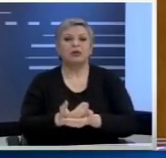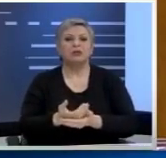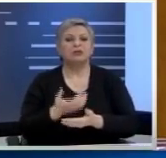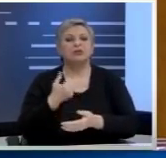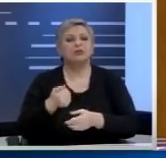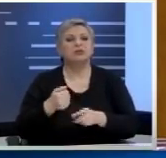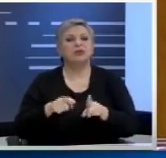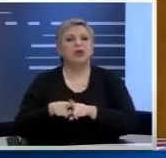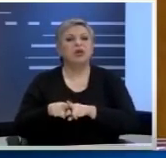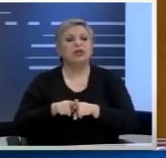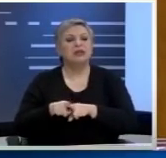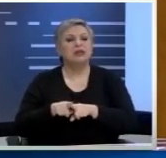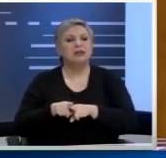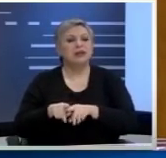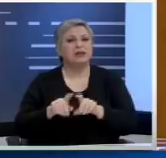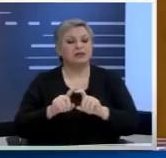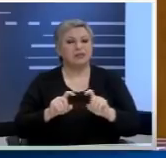αφορούν...